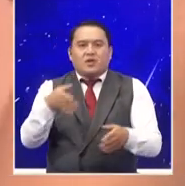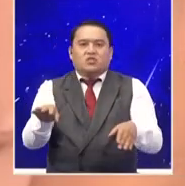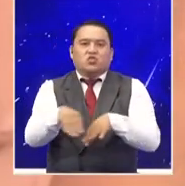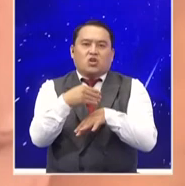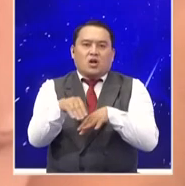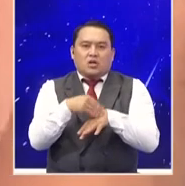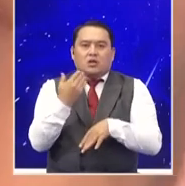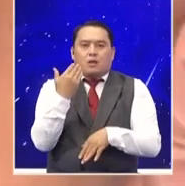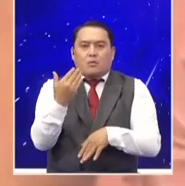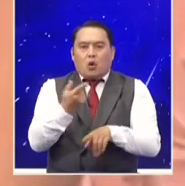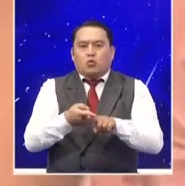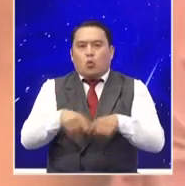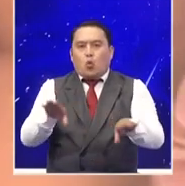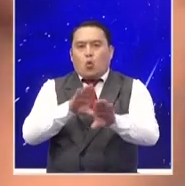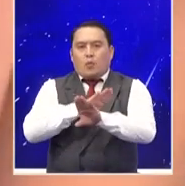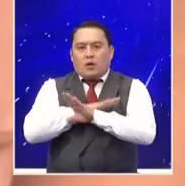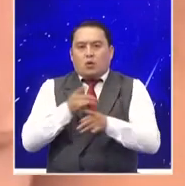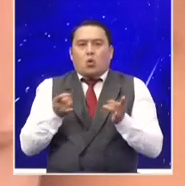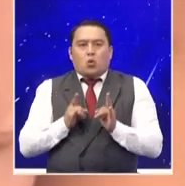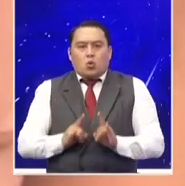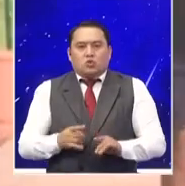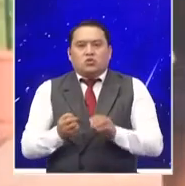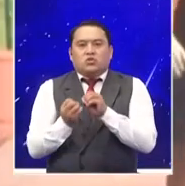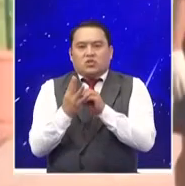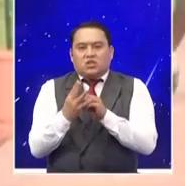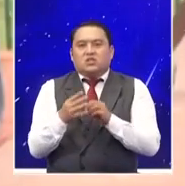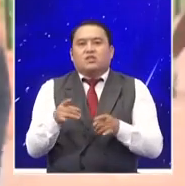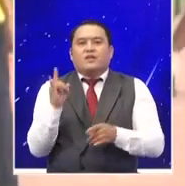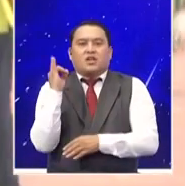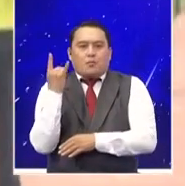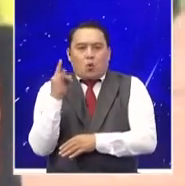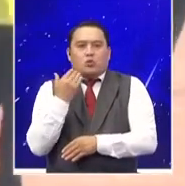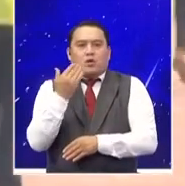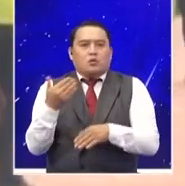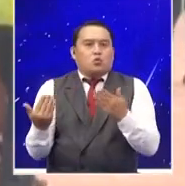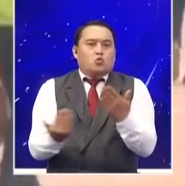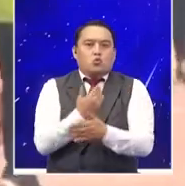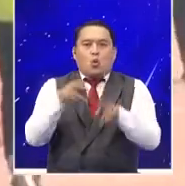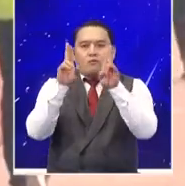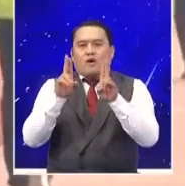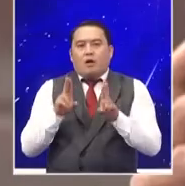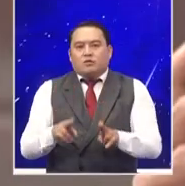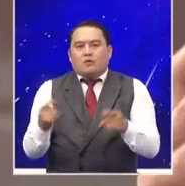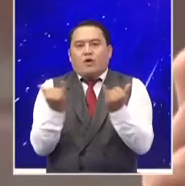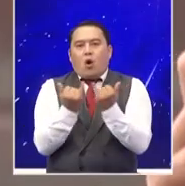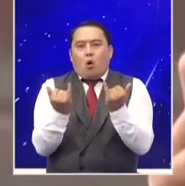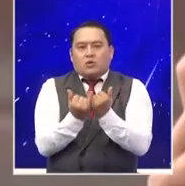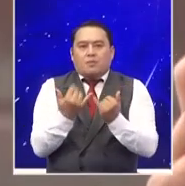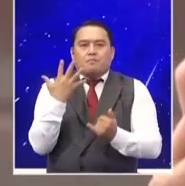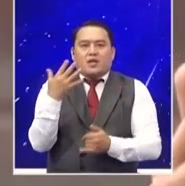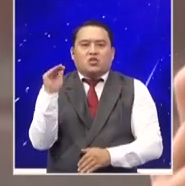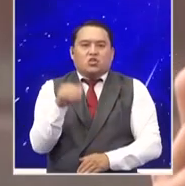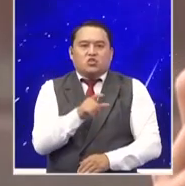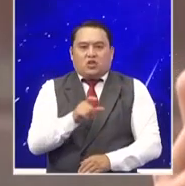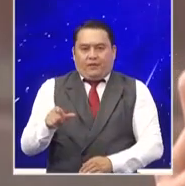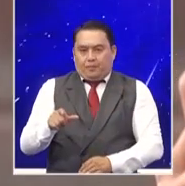жене Мумтаз Махал, которая умерла при родах 14-го ребенка. По новым правилам, суточное число гостей не должно превышать